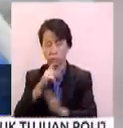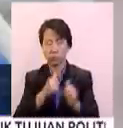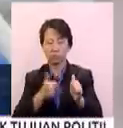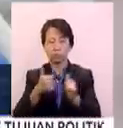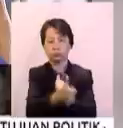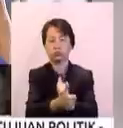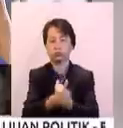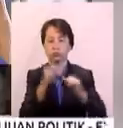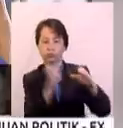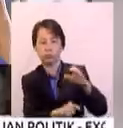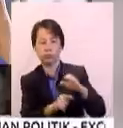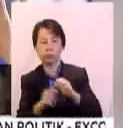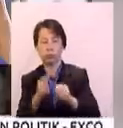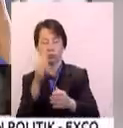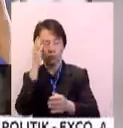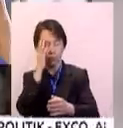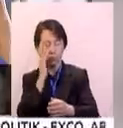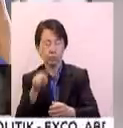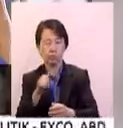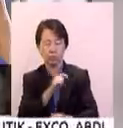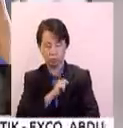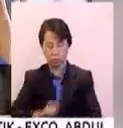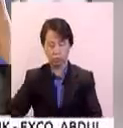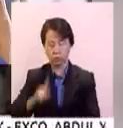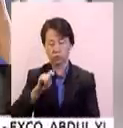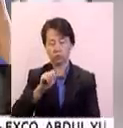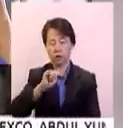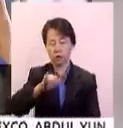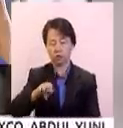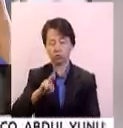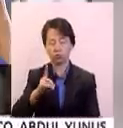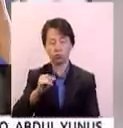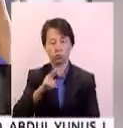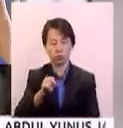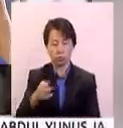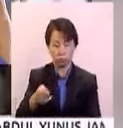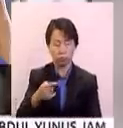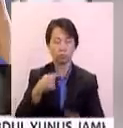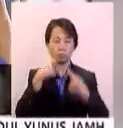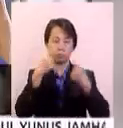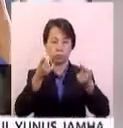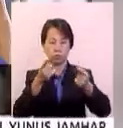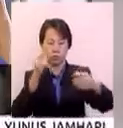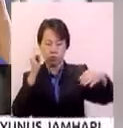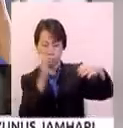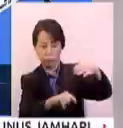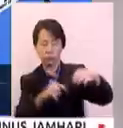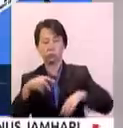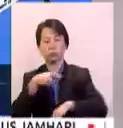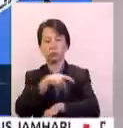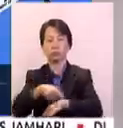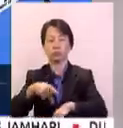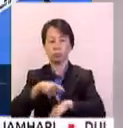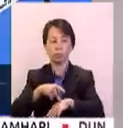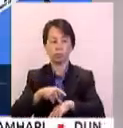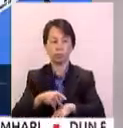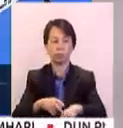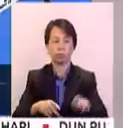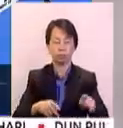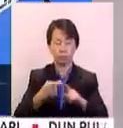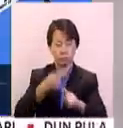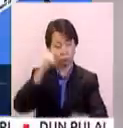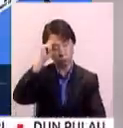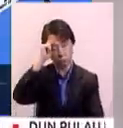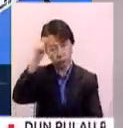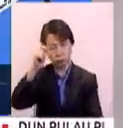mendahului apabila penyerang berpengalaman Tengku Ahmad Tajuddin Tengku Abdul Jalil berjaya memperoleh gol padang. Dan penyerang Kelantan Terengganu